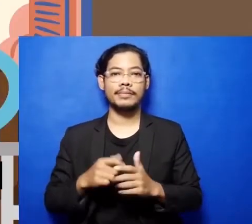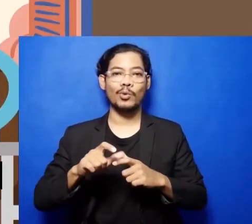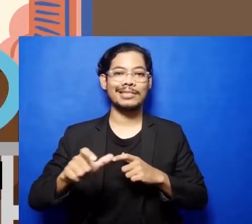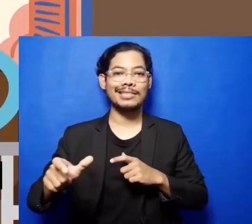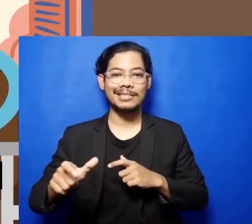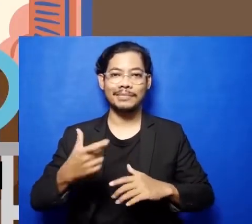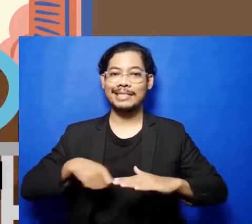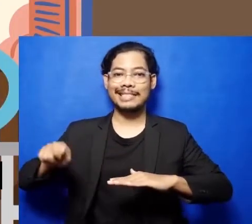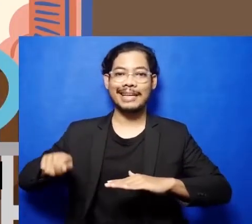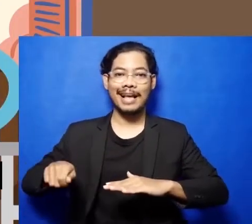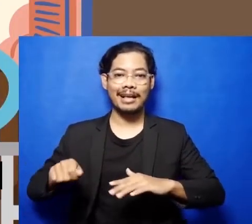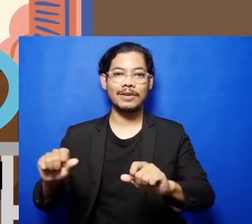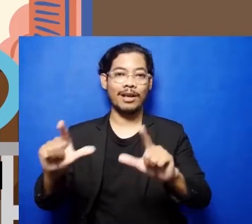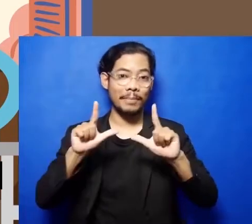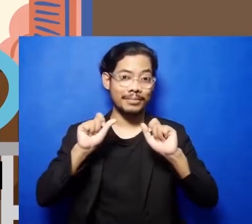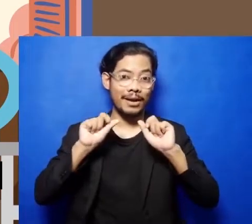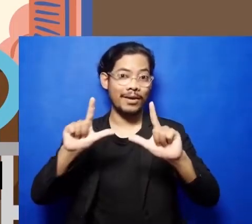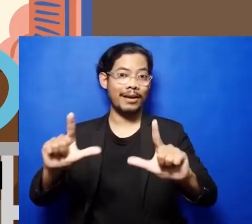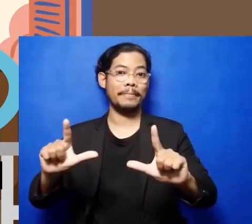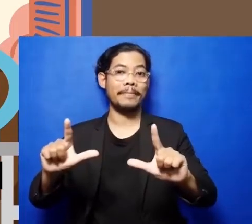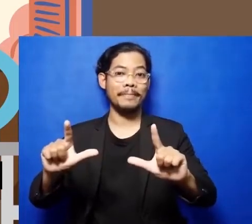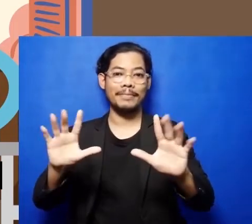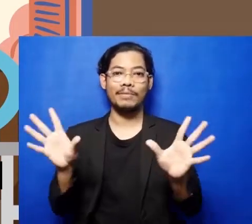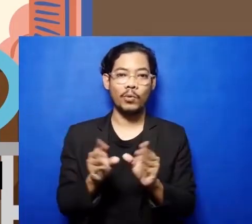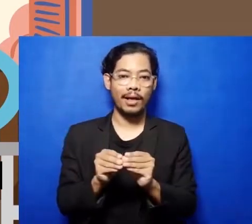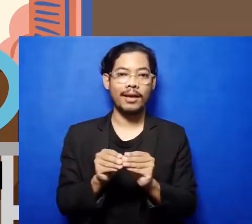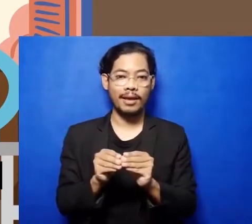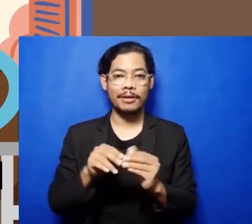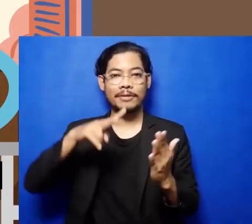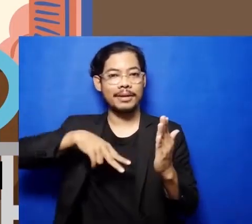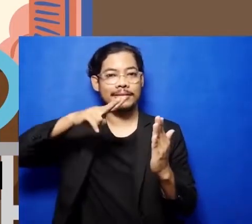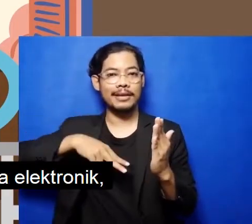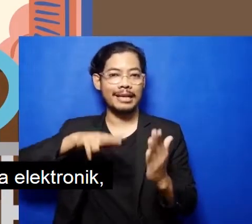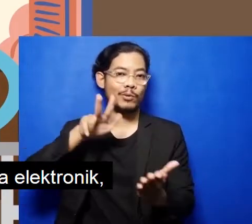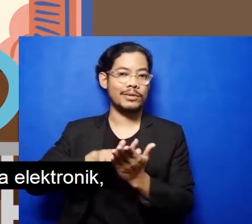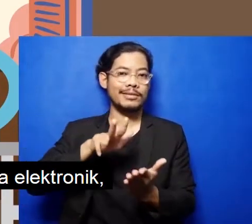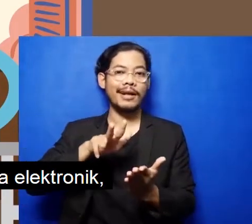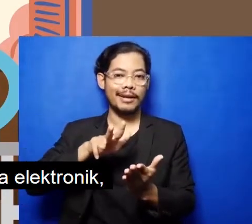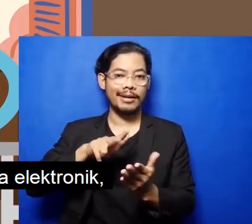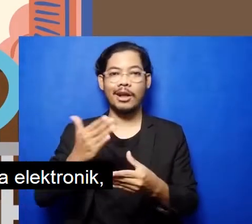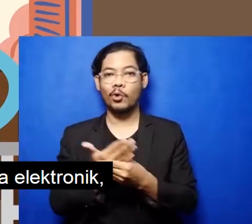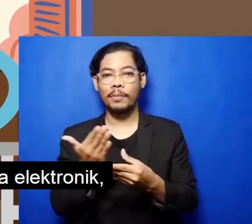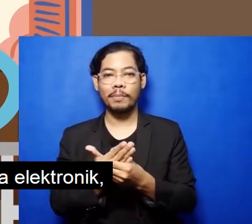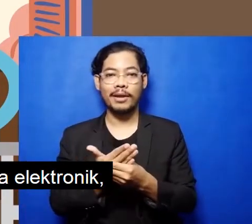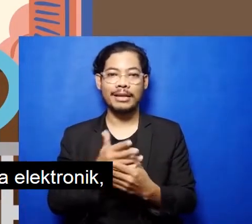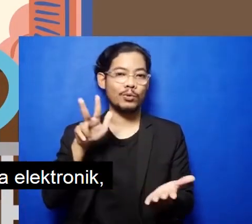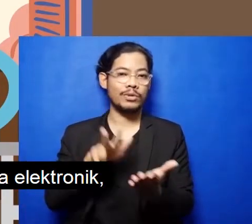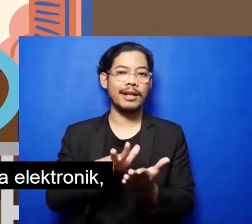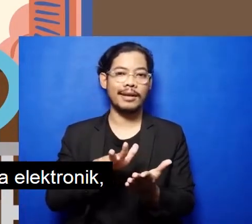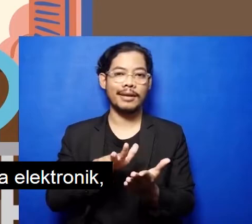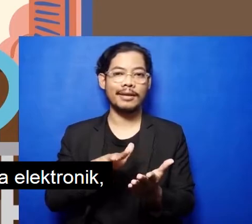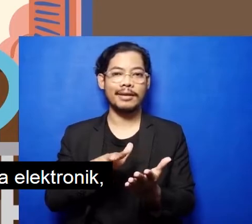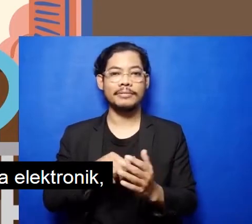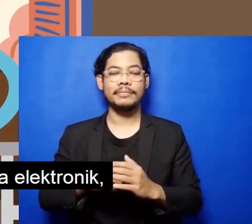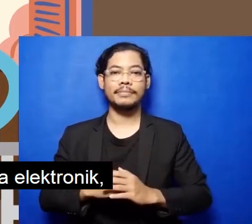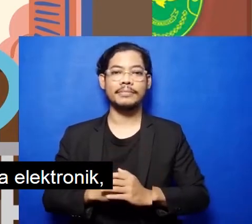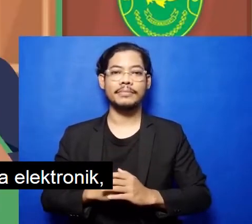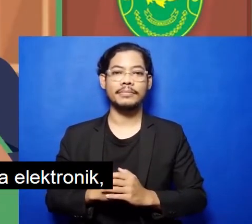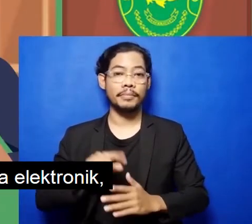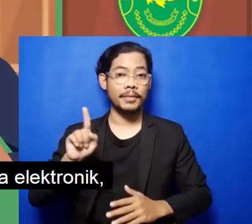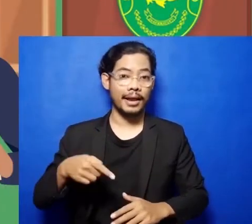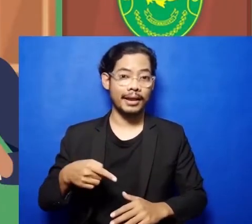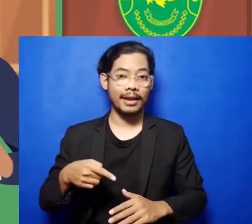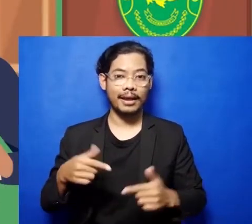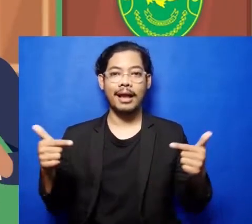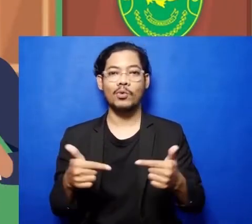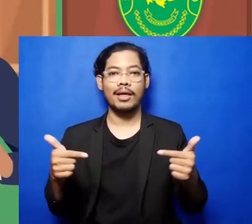e-court. Lestare genika, proses persidangan akati jawab penjawab, kesimpulan tor salinan potosan elaksanaaki secara